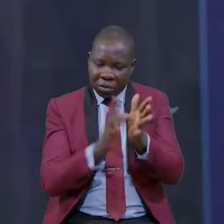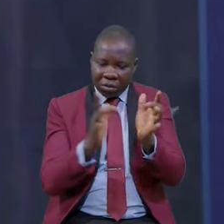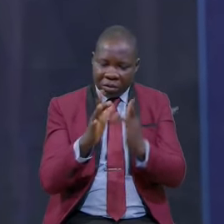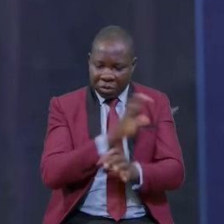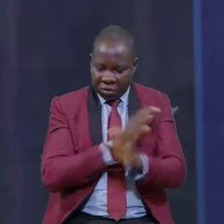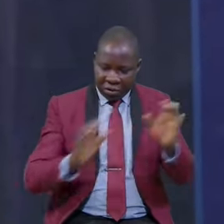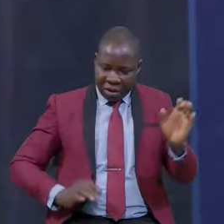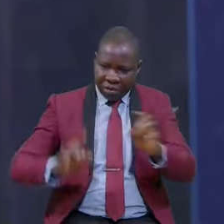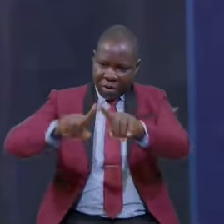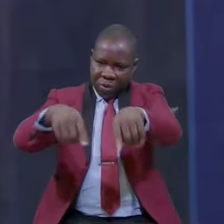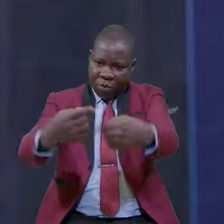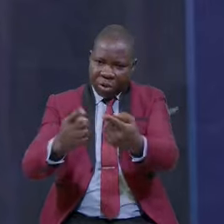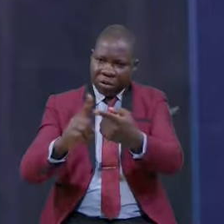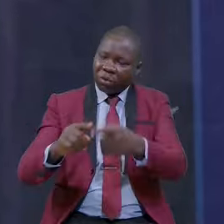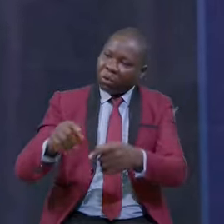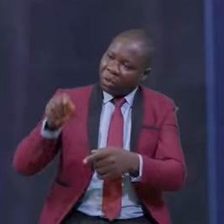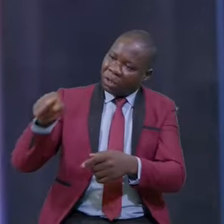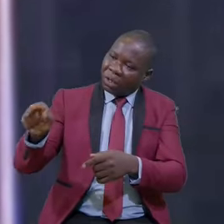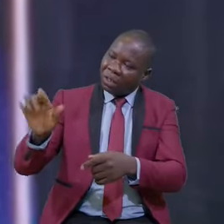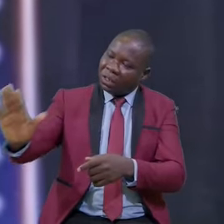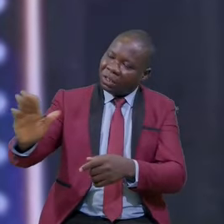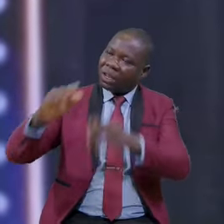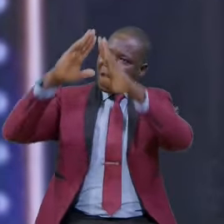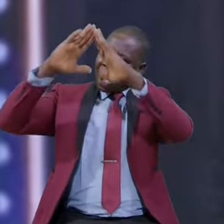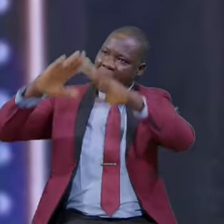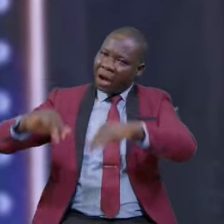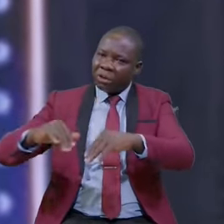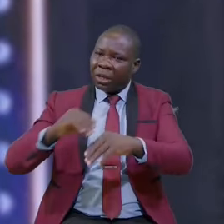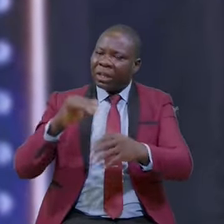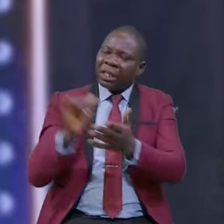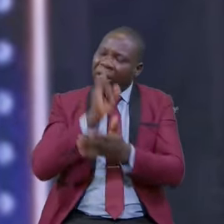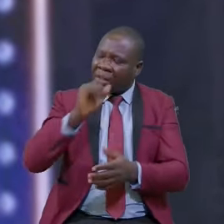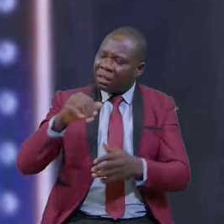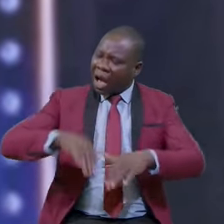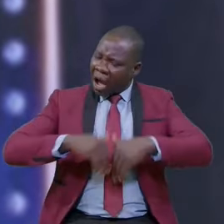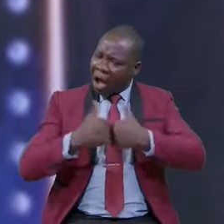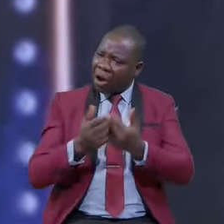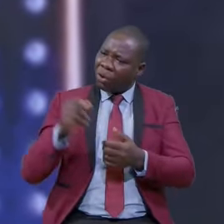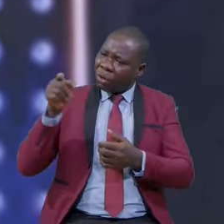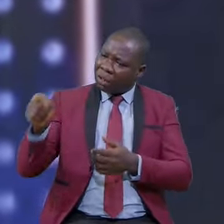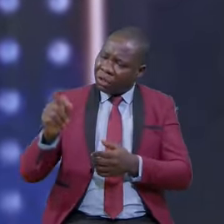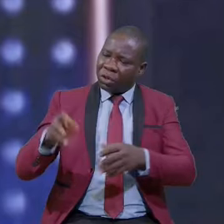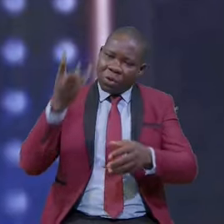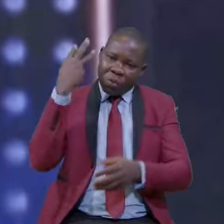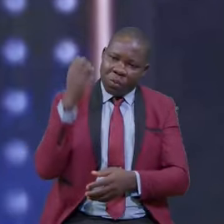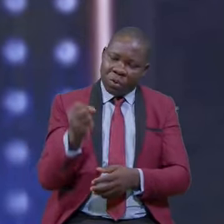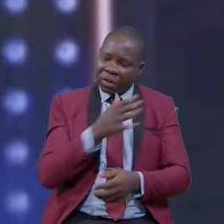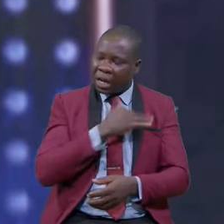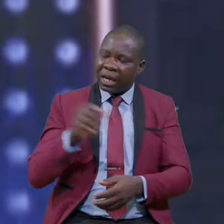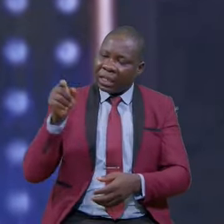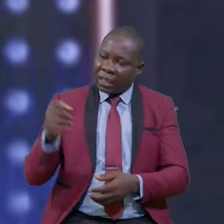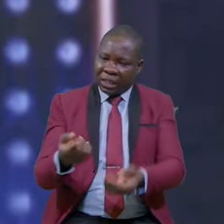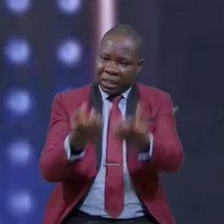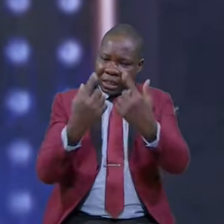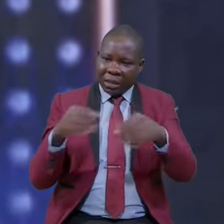pécheur. Oui, c'est ce qu'il était. Et il est venu tel qu'il est. Mais vous savez, il n'a pas quitté tel qu'il